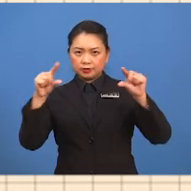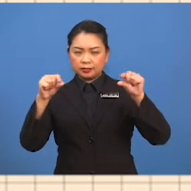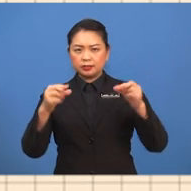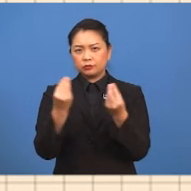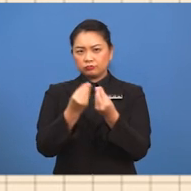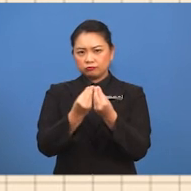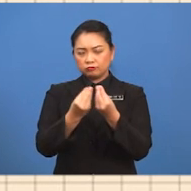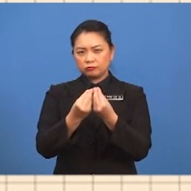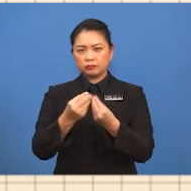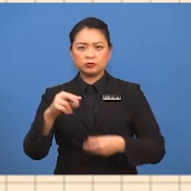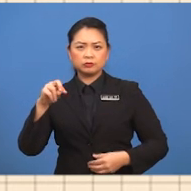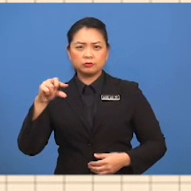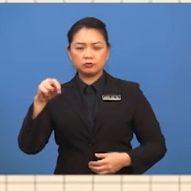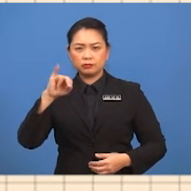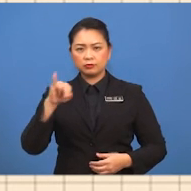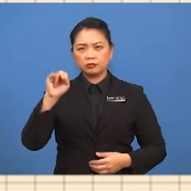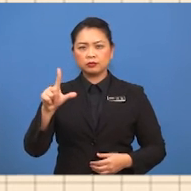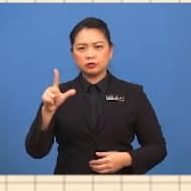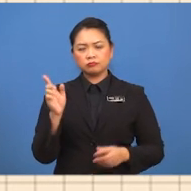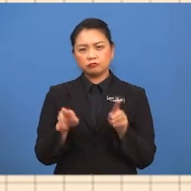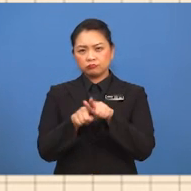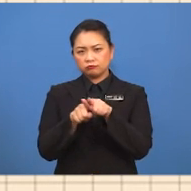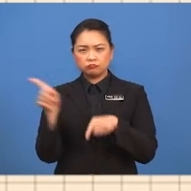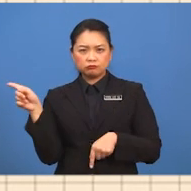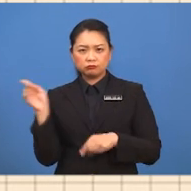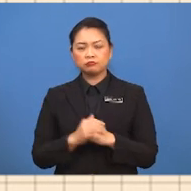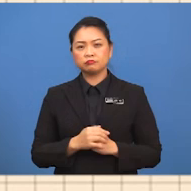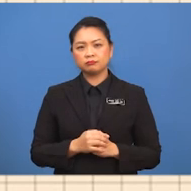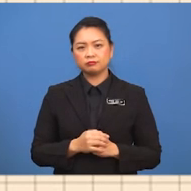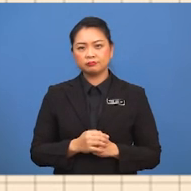bilangannya adalah ganjil seperti ini?